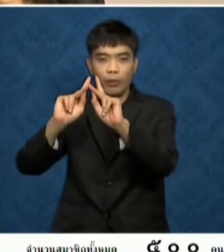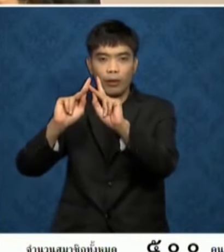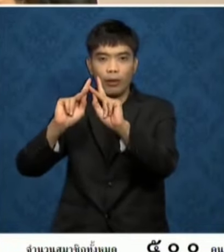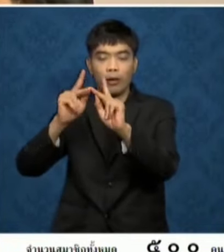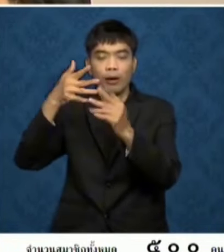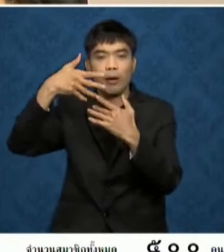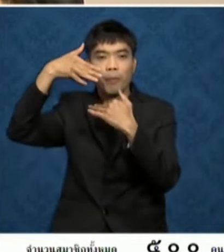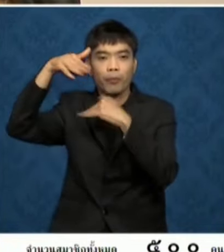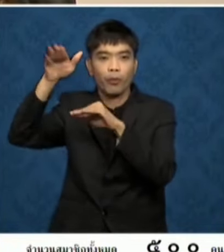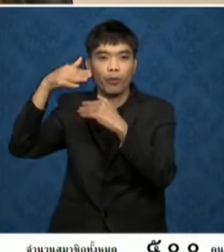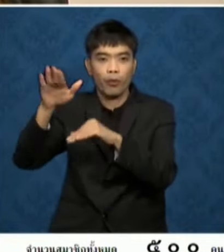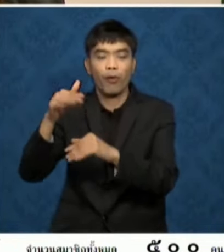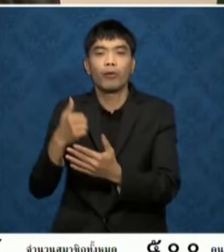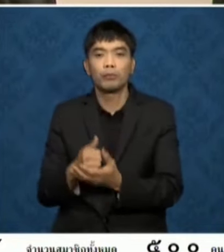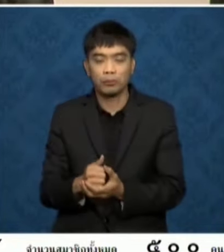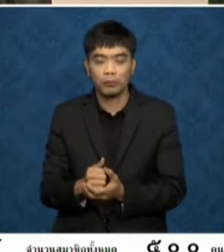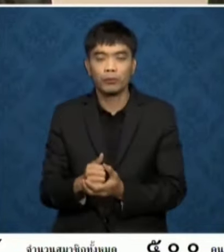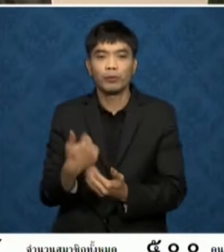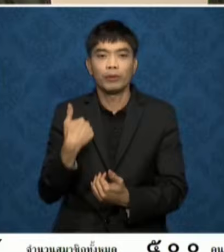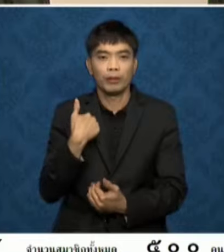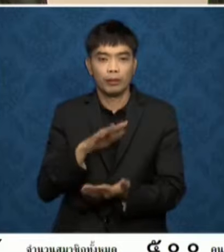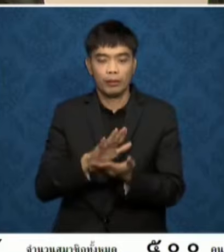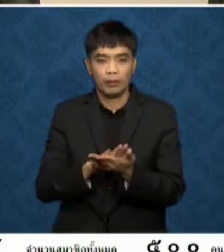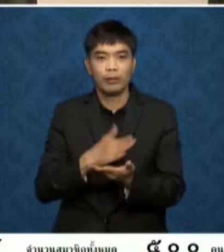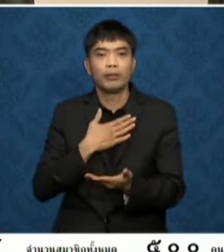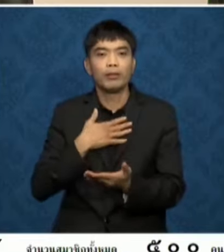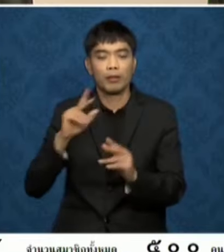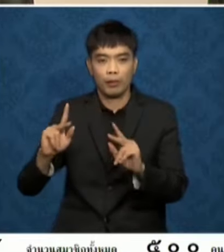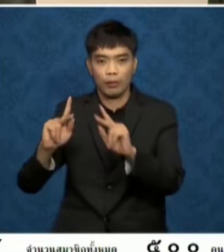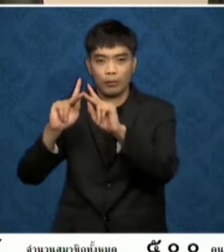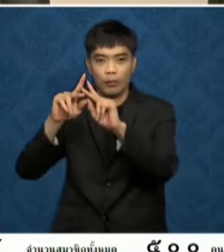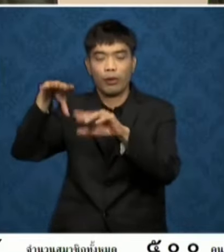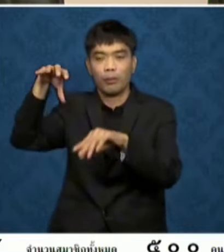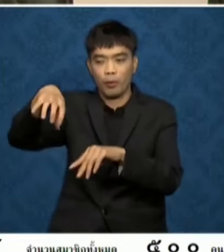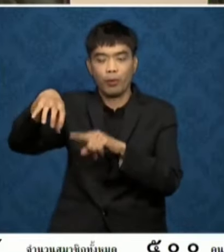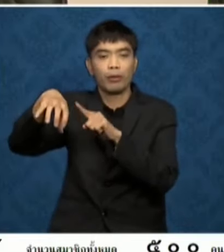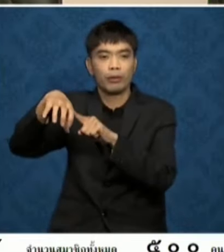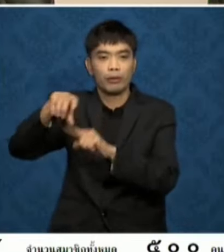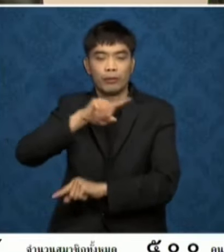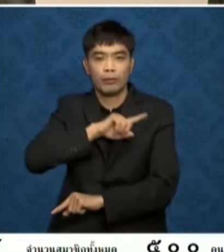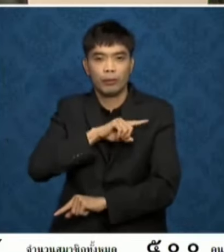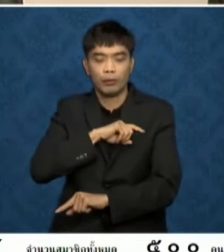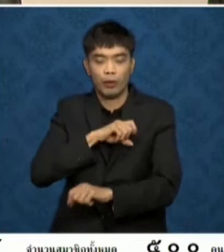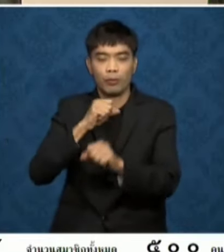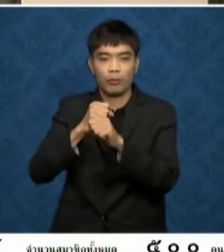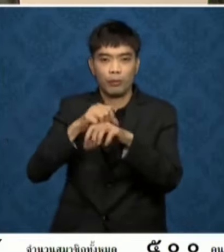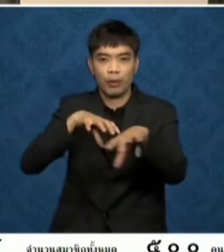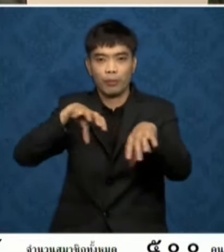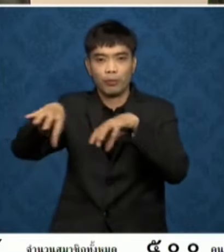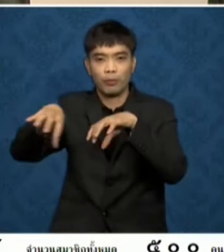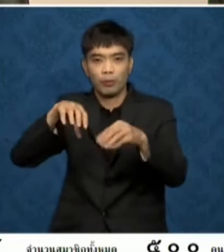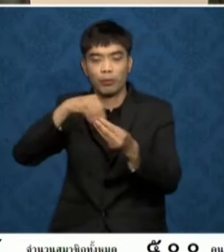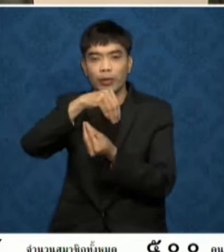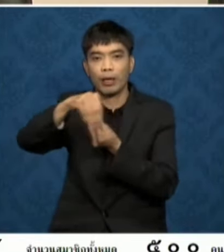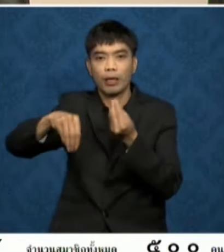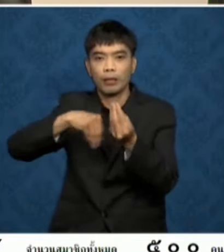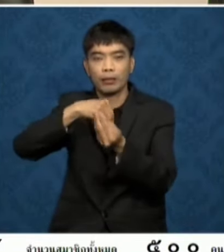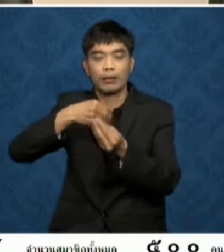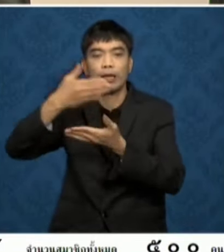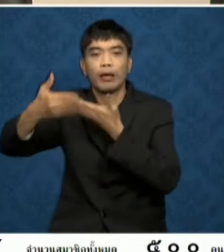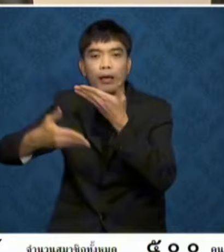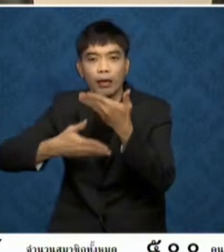กระทรวงพาณิชย์เองนะคะฉันต้องเรียนเบื้องต้นก่อนนะคะว่าเป็นกระทรวงหลักที่มีหน้าที่ในการขับเคลื่อนเศรษฐกิจการค้านะคะเป็นกระ